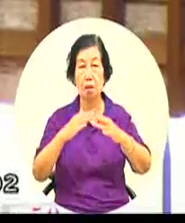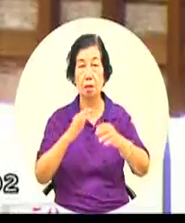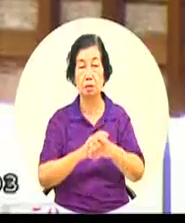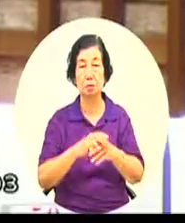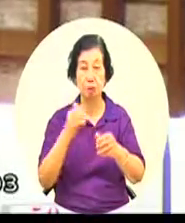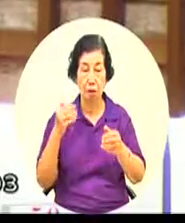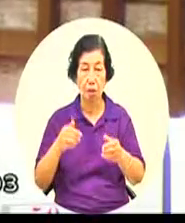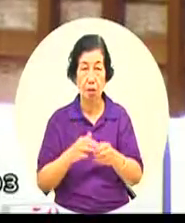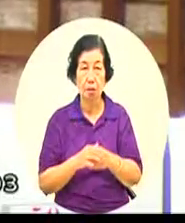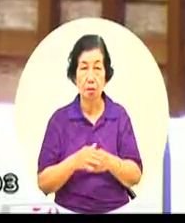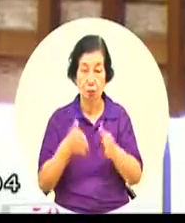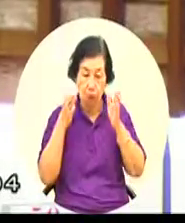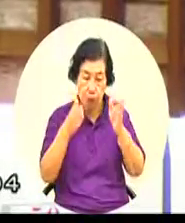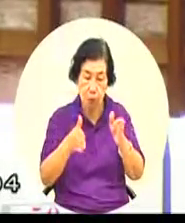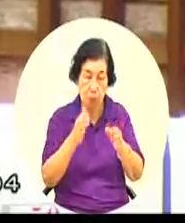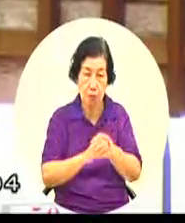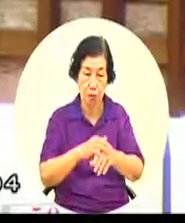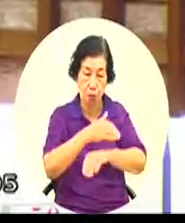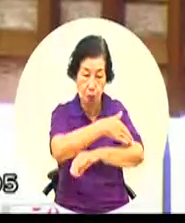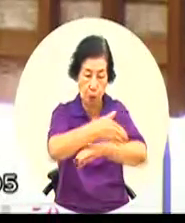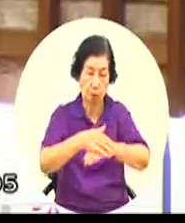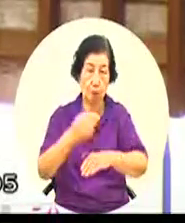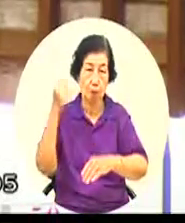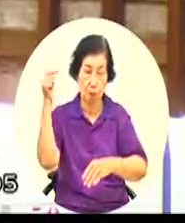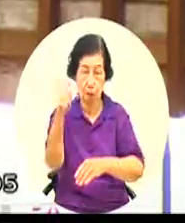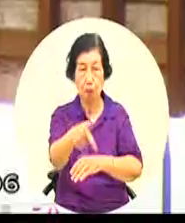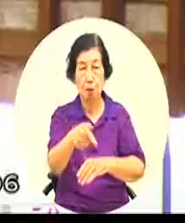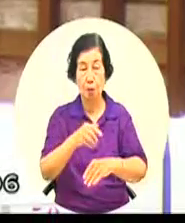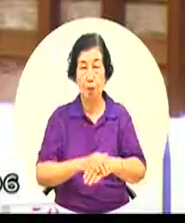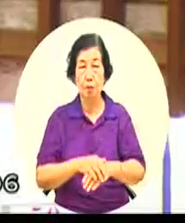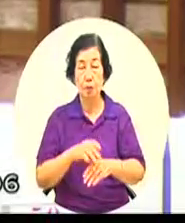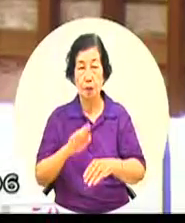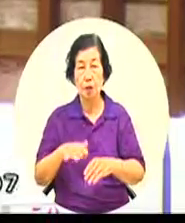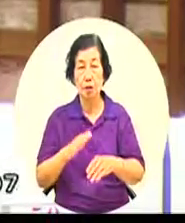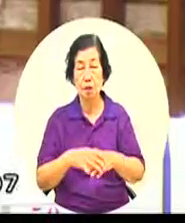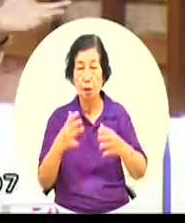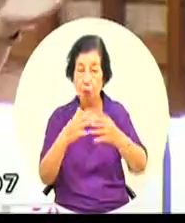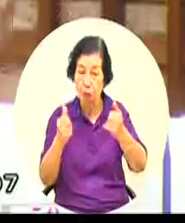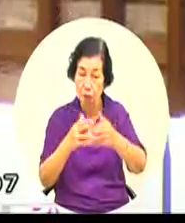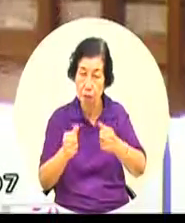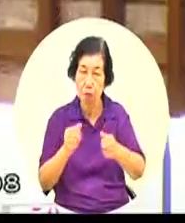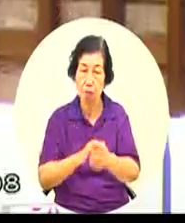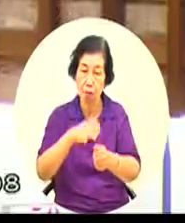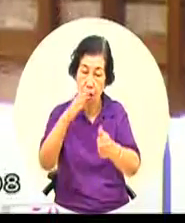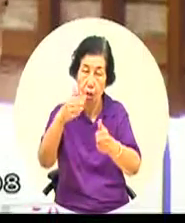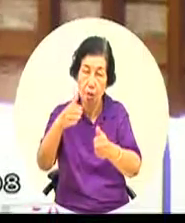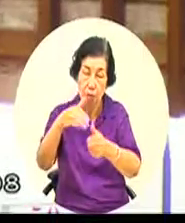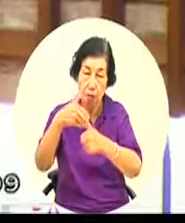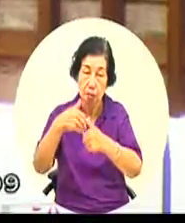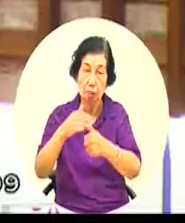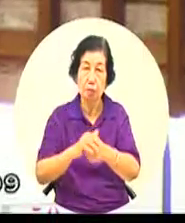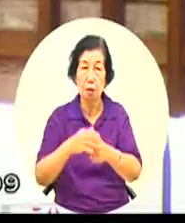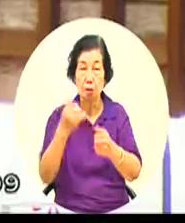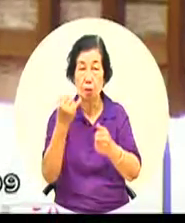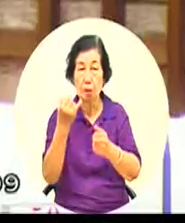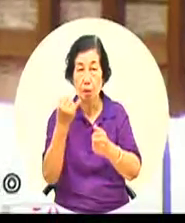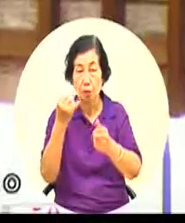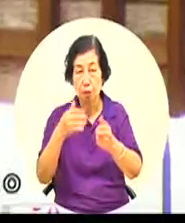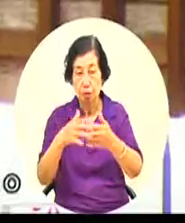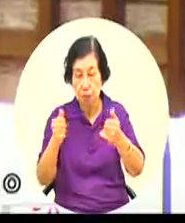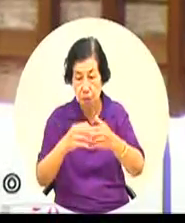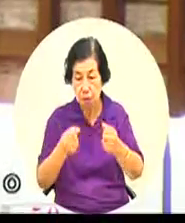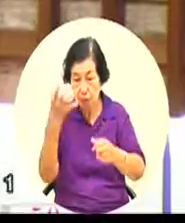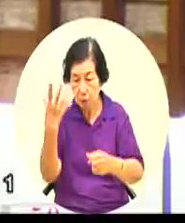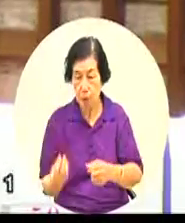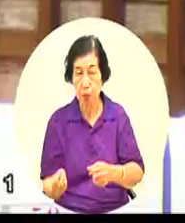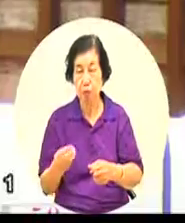那么面临的学生越来越少部分也迁居到我们都市啦哈，那么学